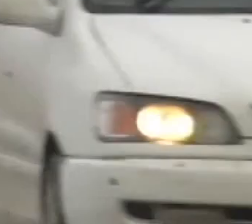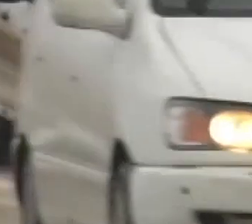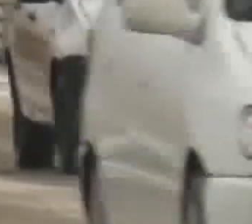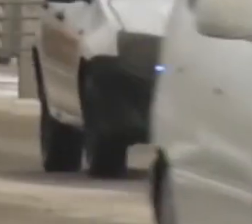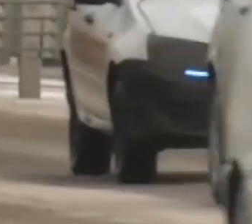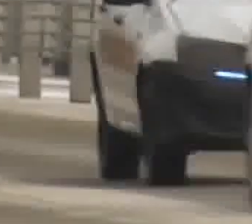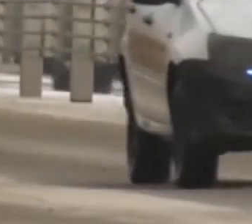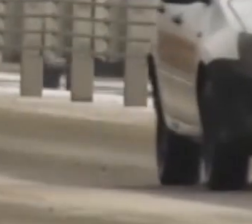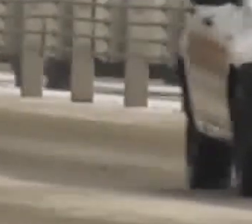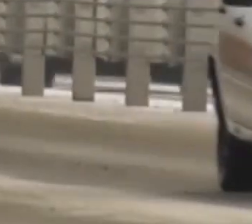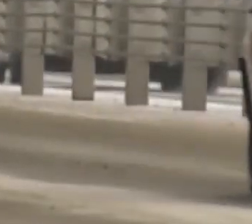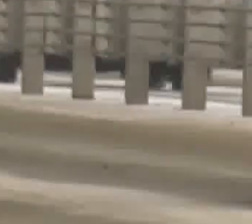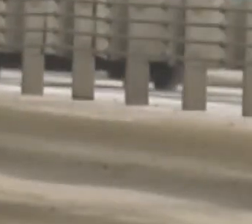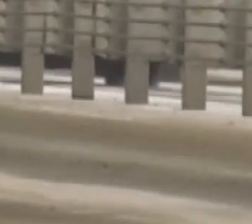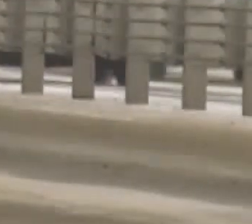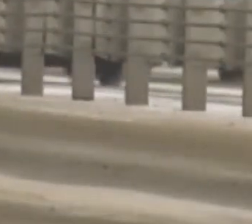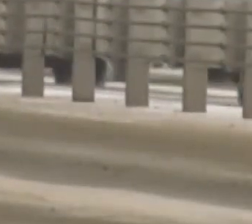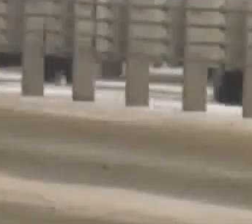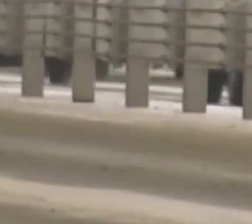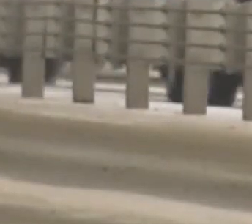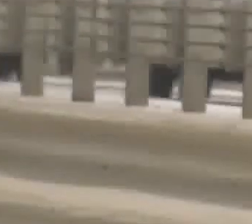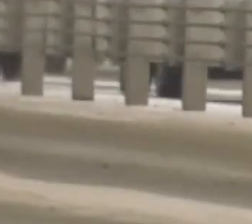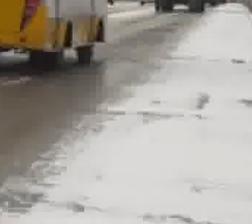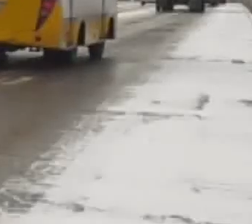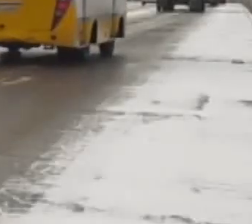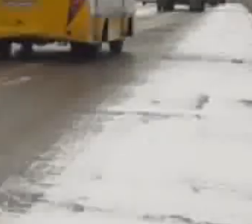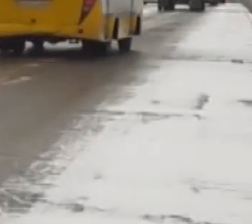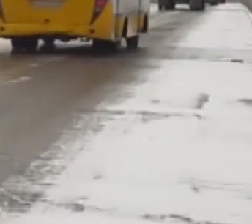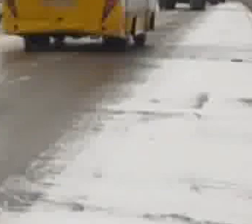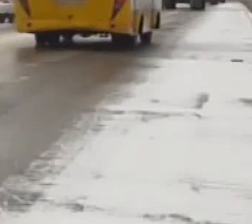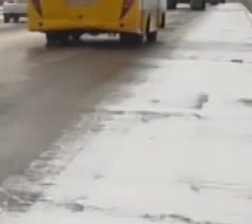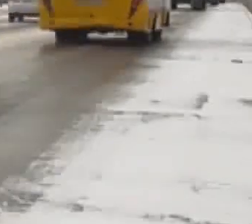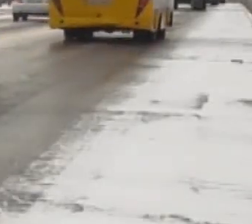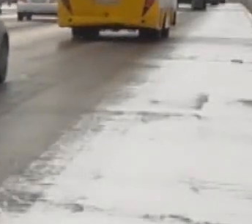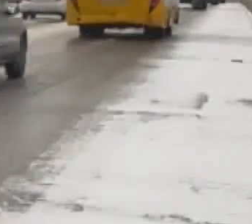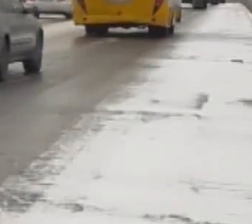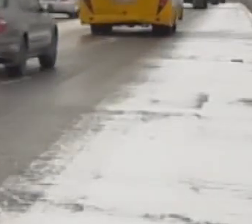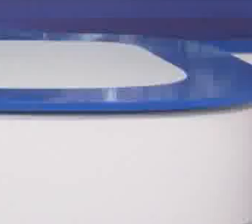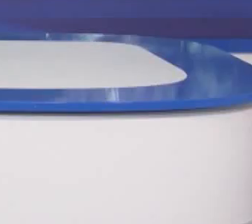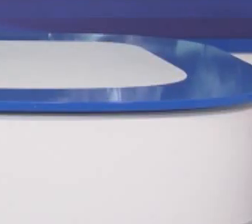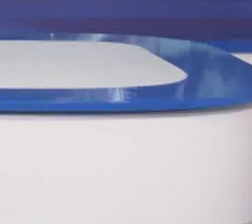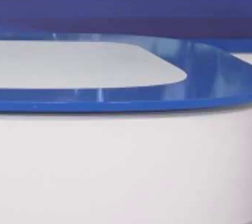Из-за погодных условий на дорогах Семея появился лед. В автомастерских образовалась длинная очередь.